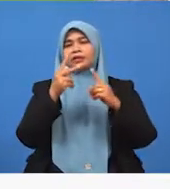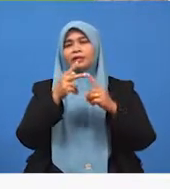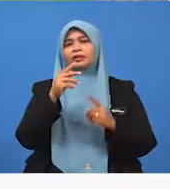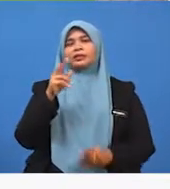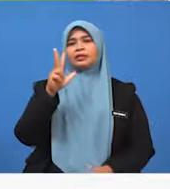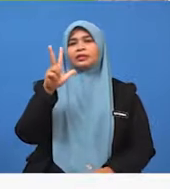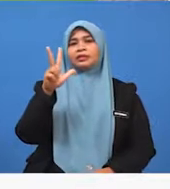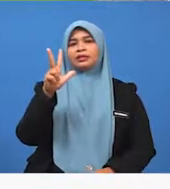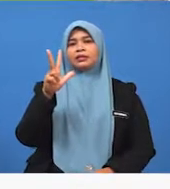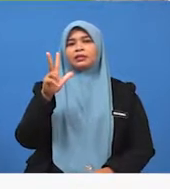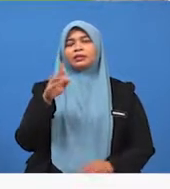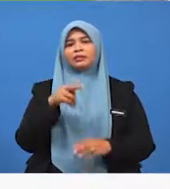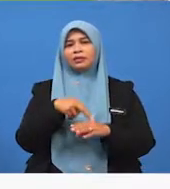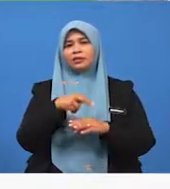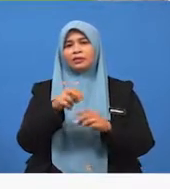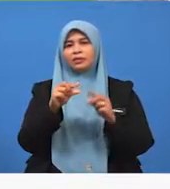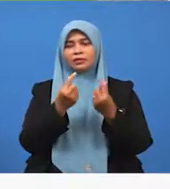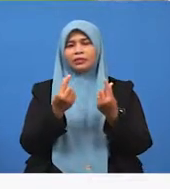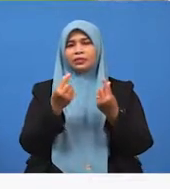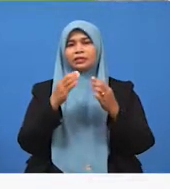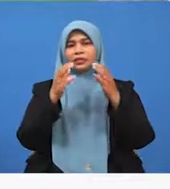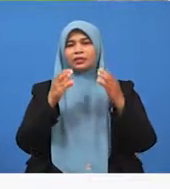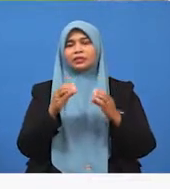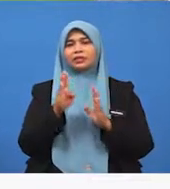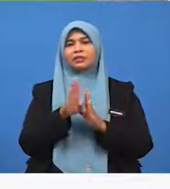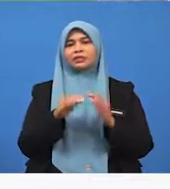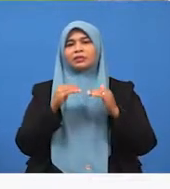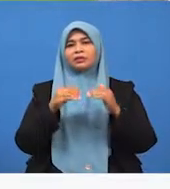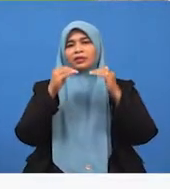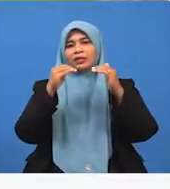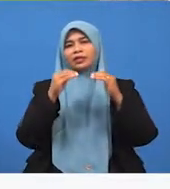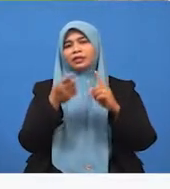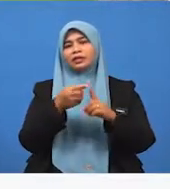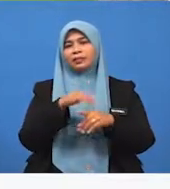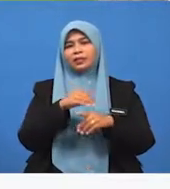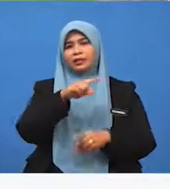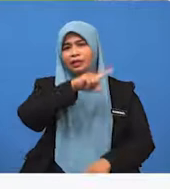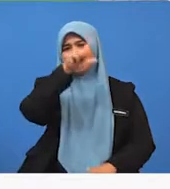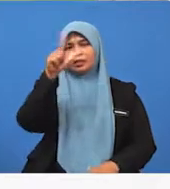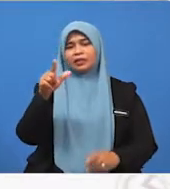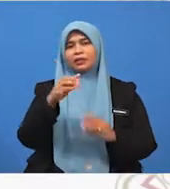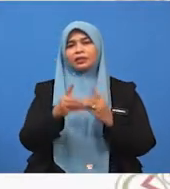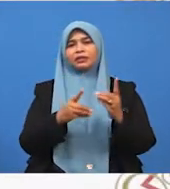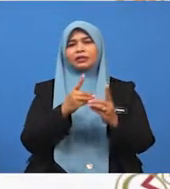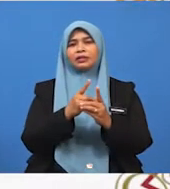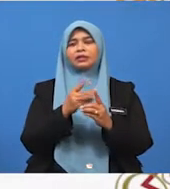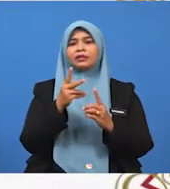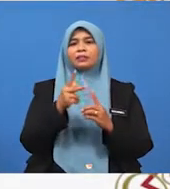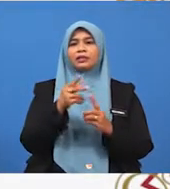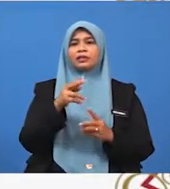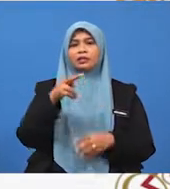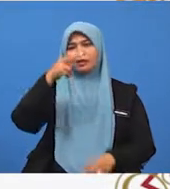Nabi sallallahu alaihi wasallam melalui perantaraan Malaikat Jibril. Ini dapat dilihat